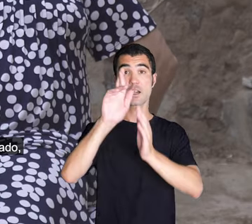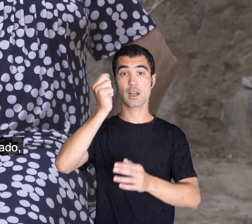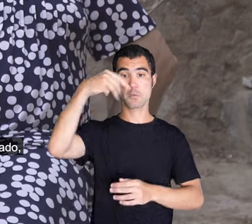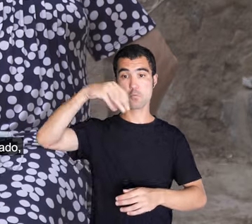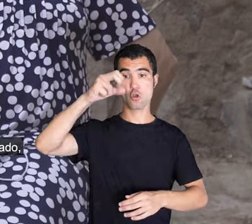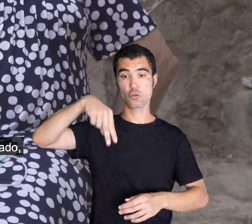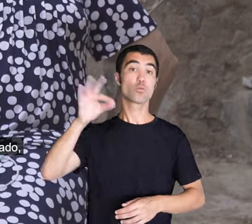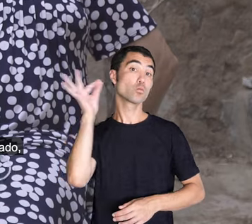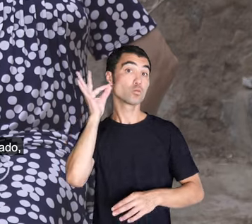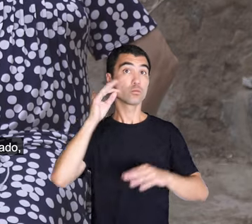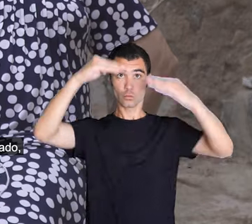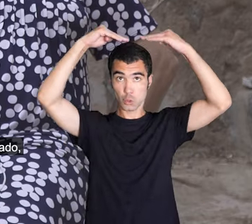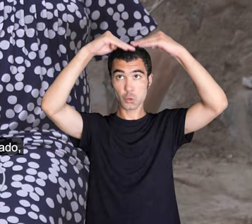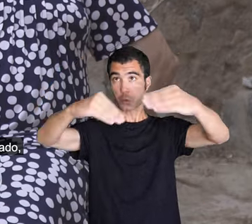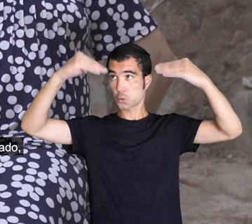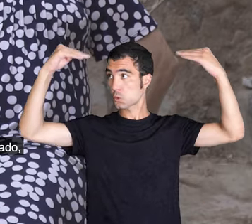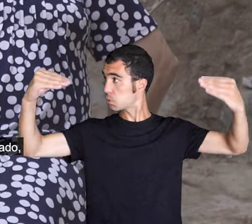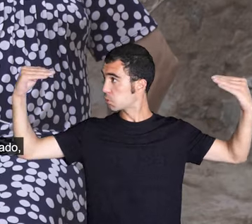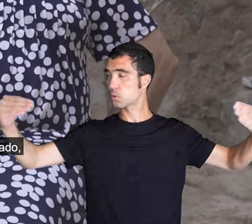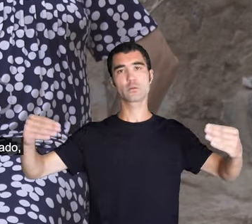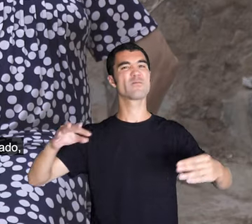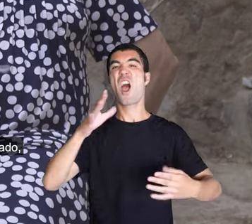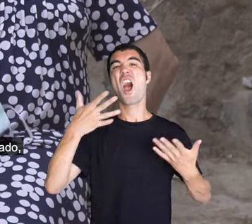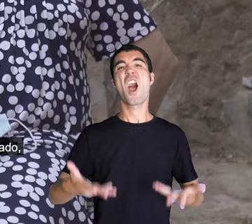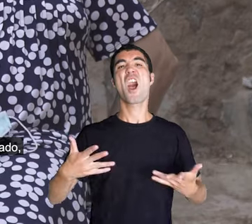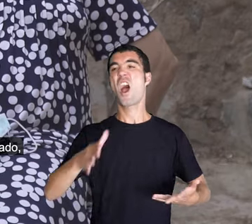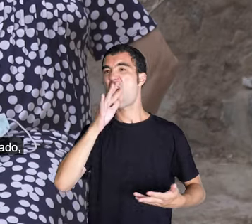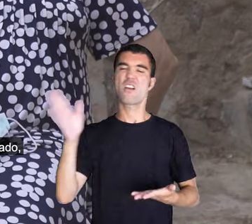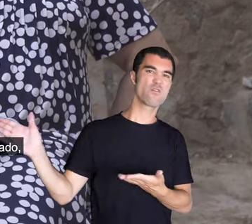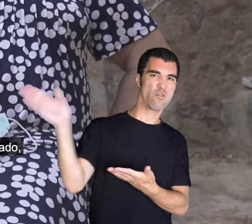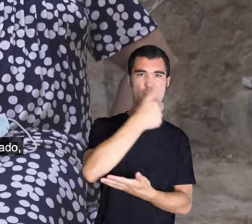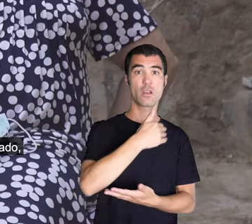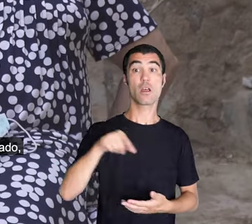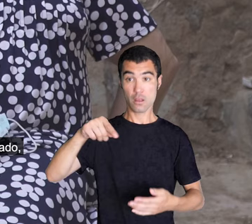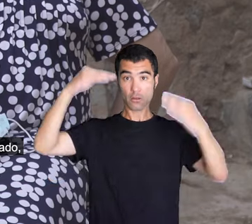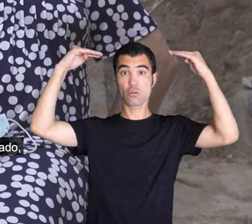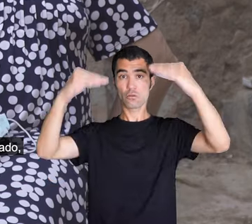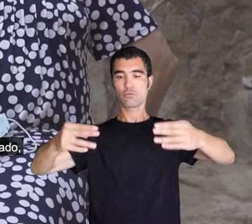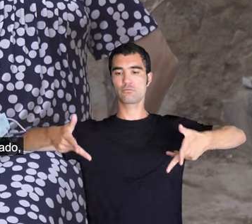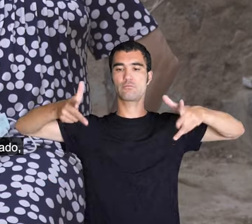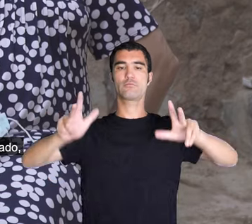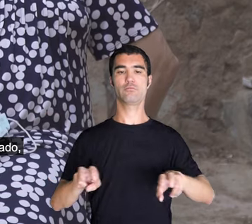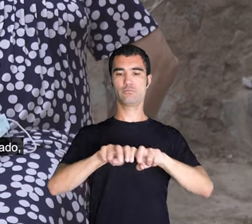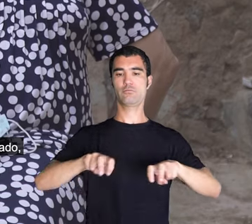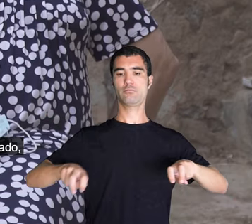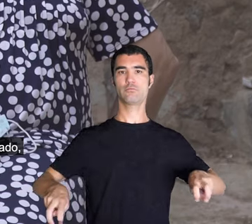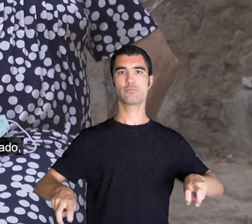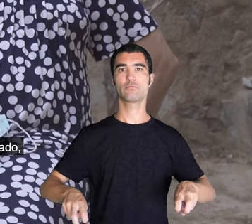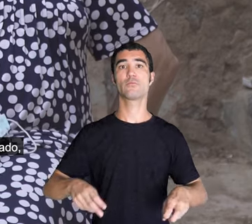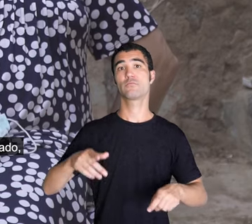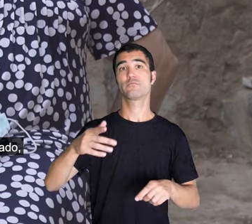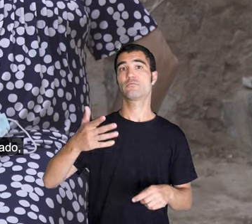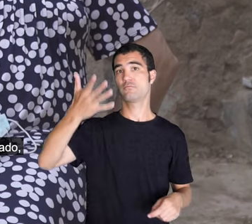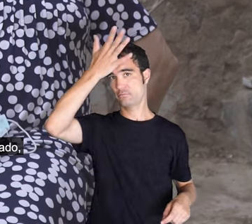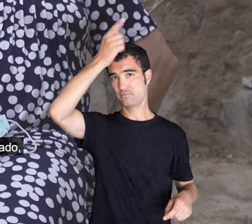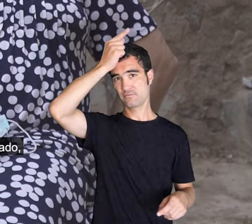posaven un toldus, que ara ja ho han llevat, però hi havia un toldus, i se mullaven aquest toldus, i amb unes cadiretes d'això, belleses,